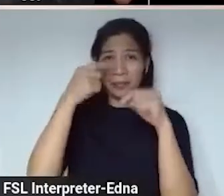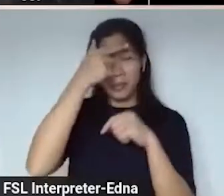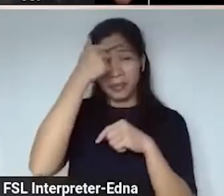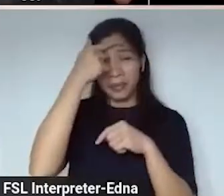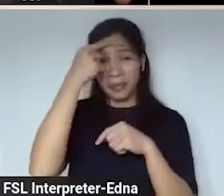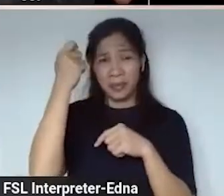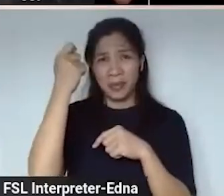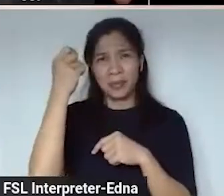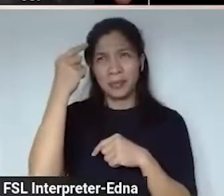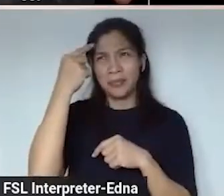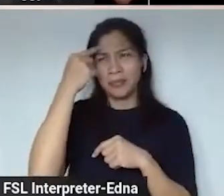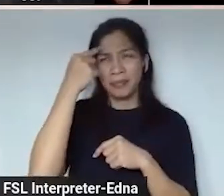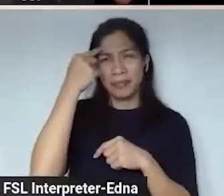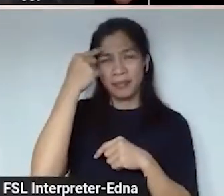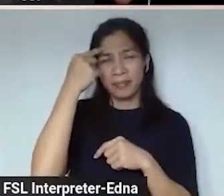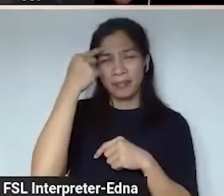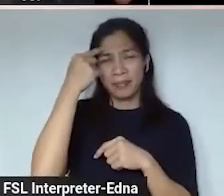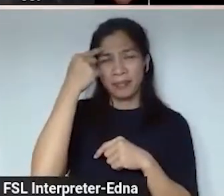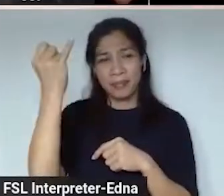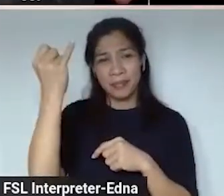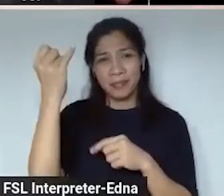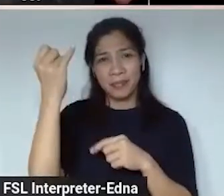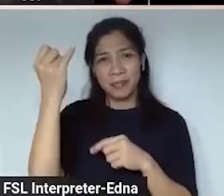magagawa ko itong mga bagay na ito.